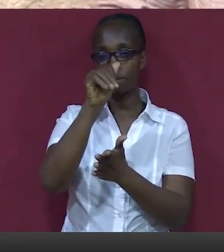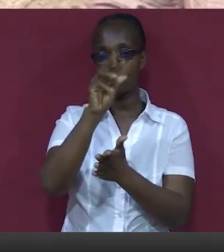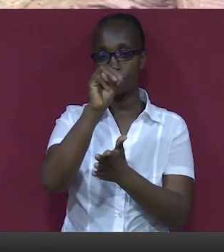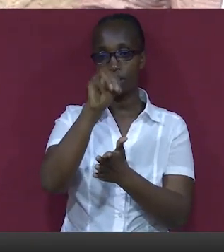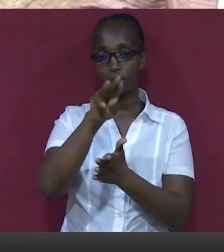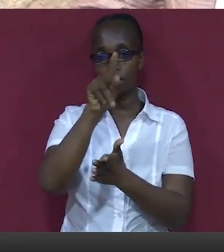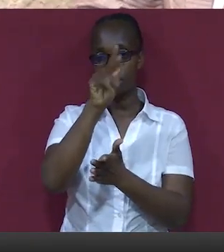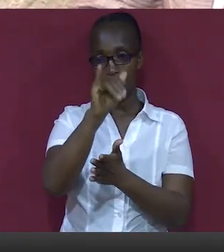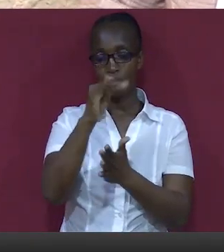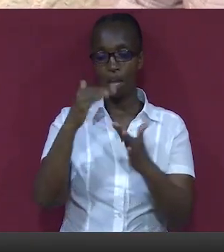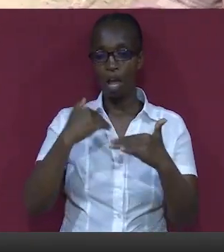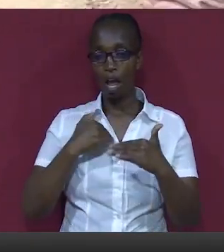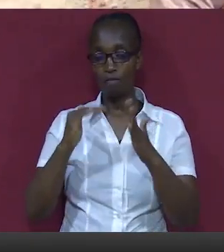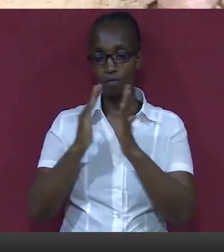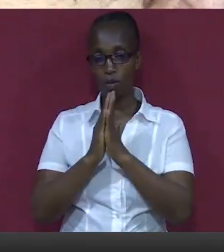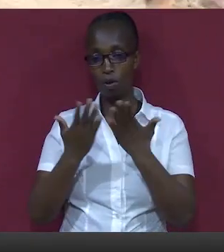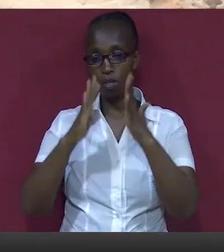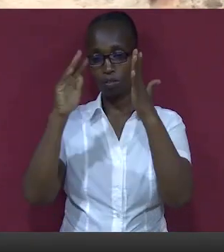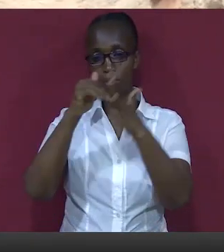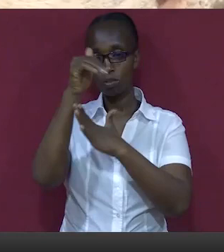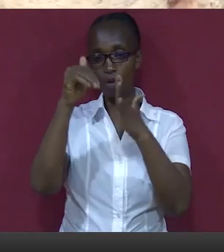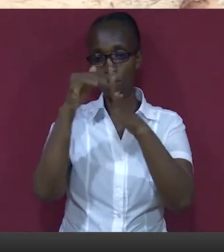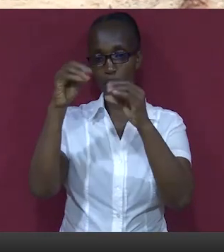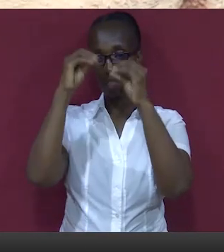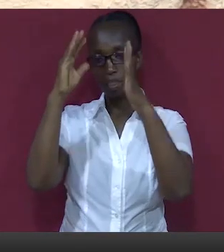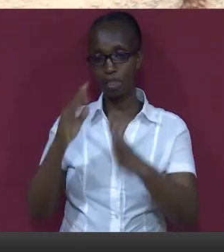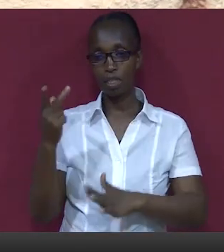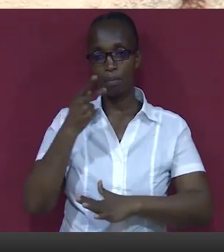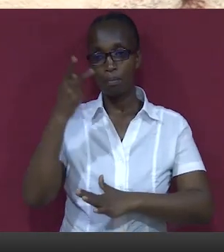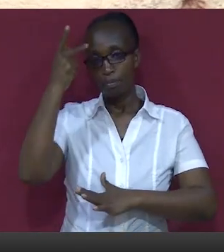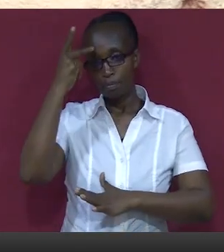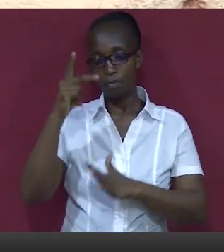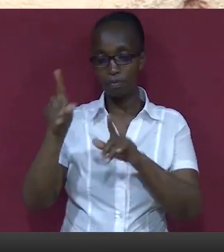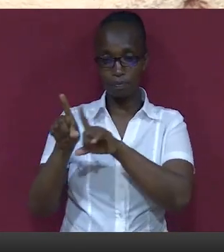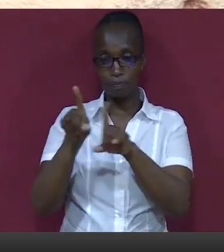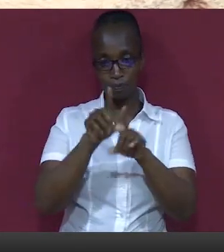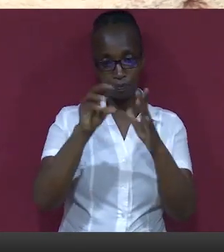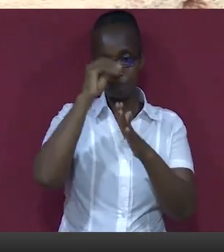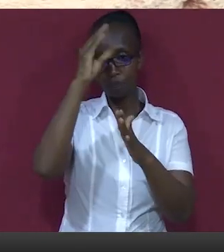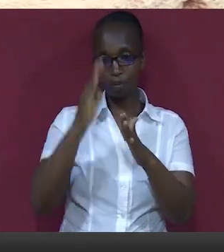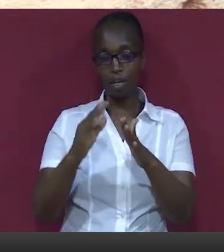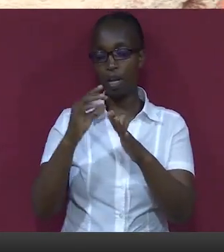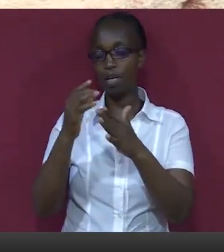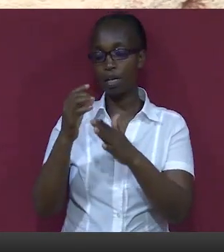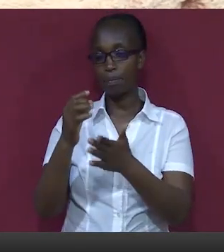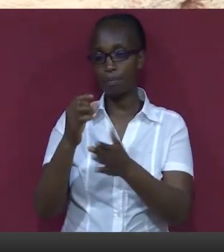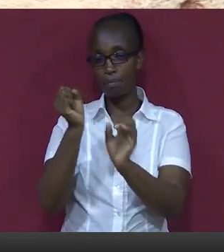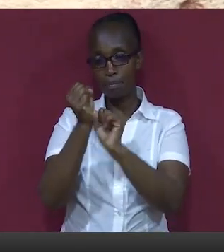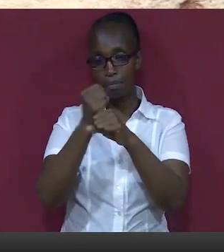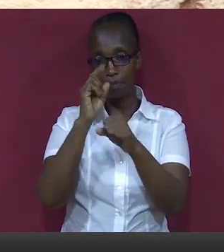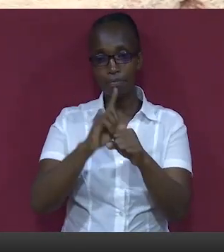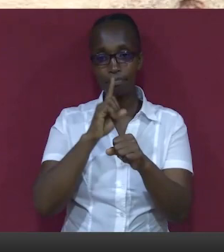nchini NCCK Dr. Timothy Ndambuki amewapongeza walimu, wazazi na wanafunzi kwa